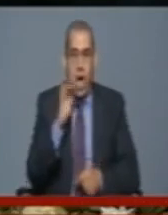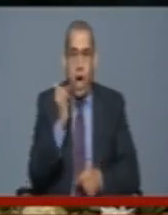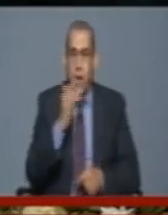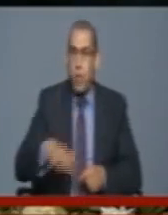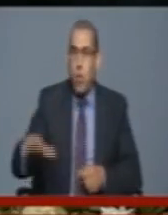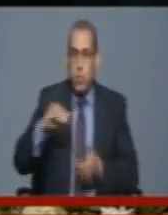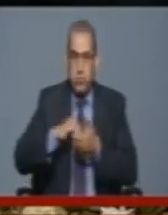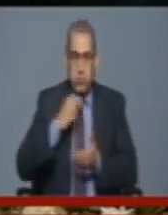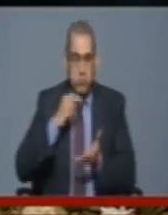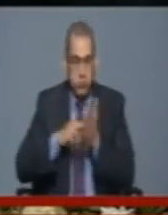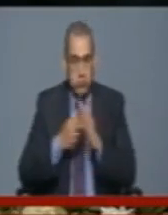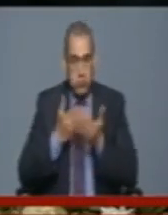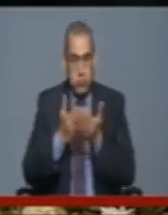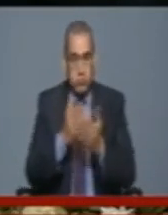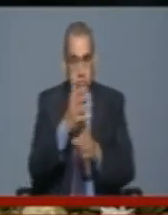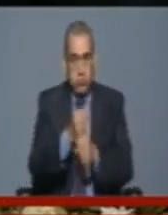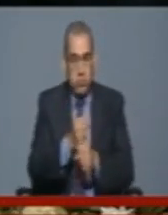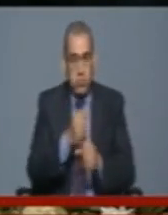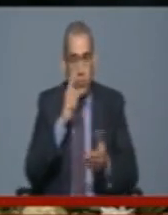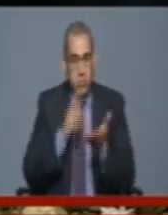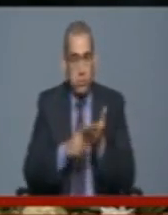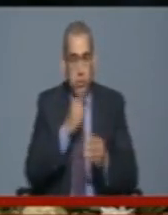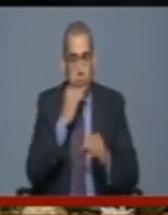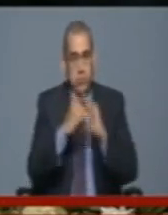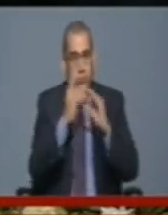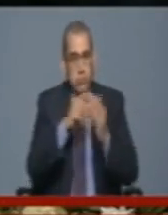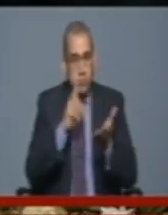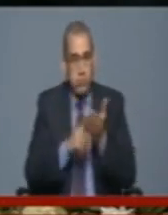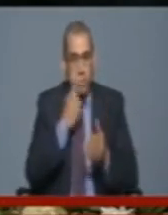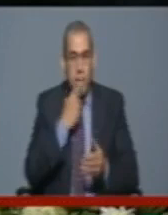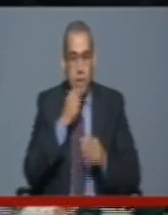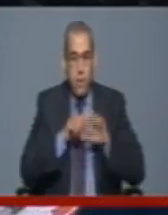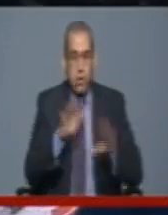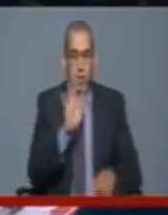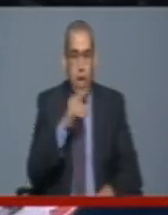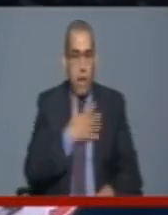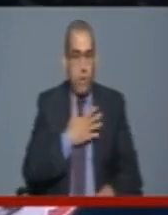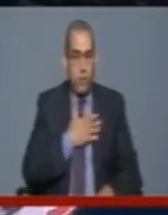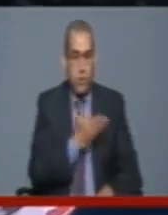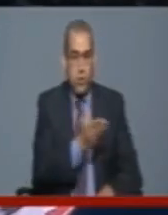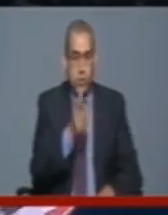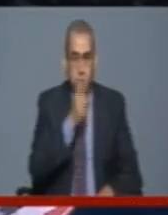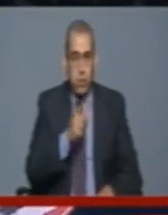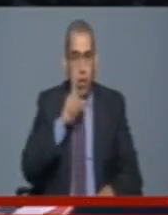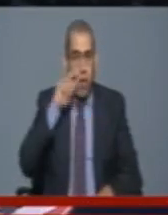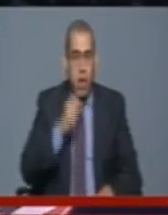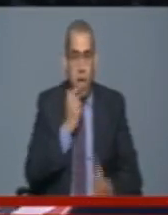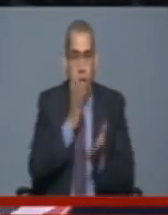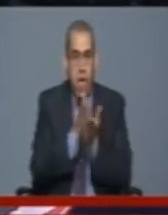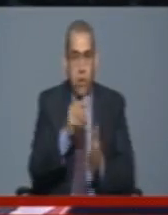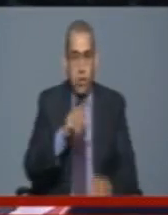التي رفضت المساومة على حساب دماء أبناء شعبنا. أرادوا إخراج مزدوجي